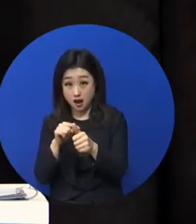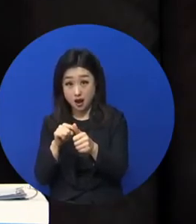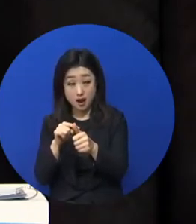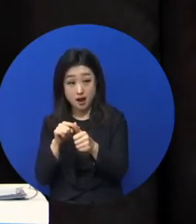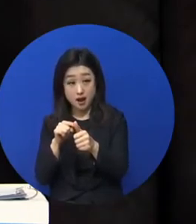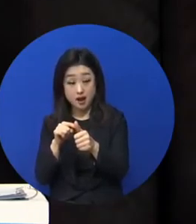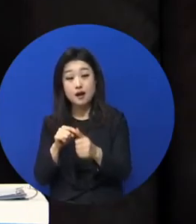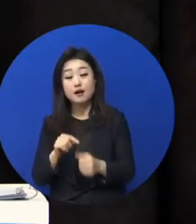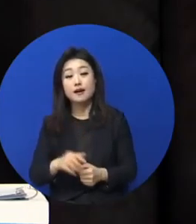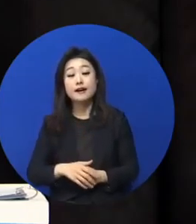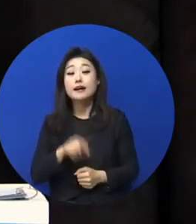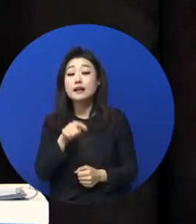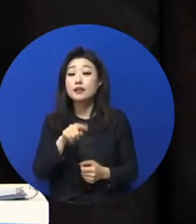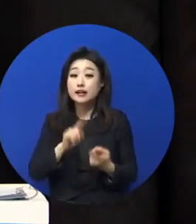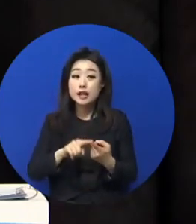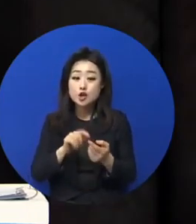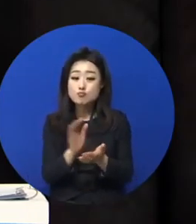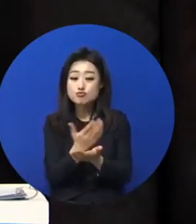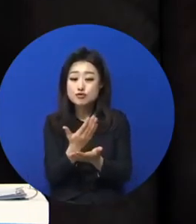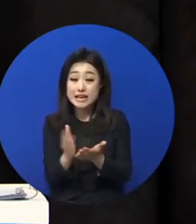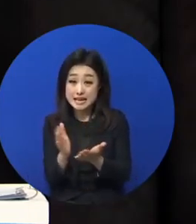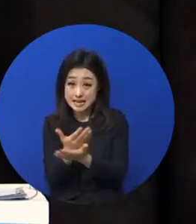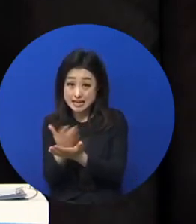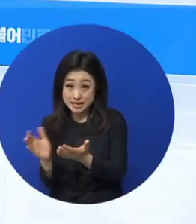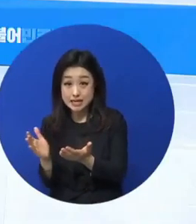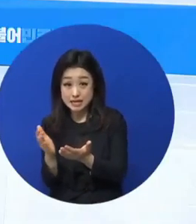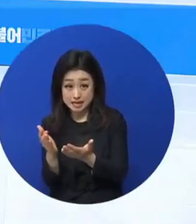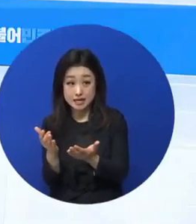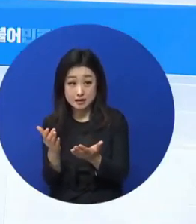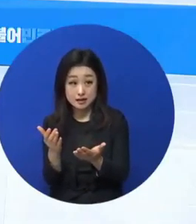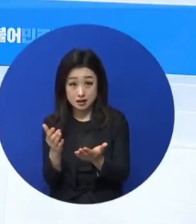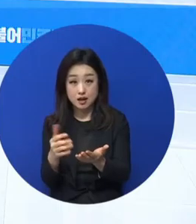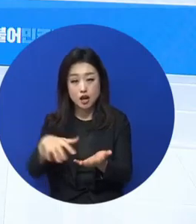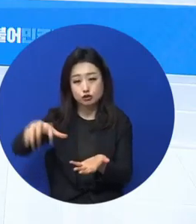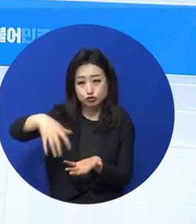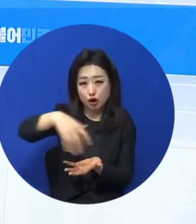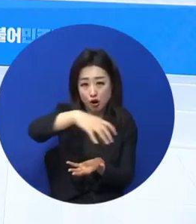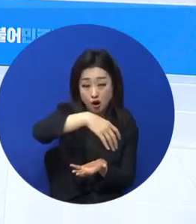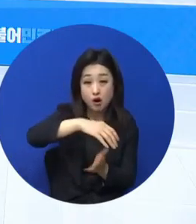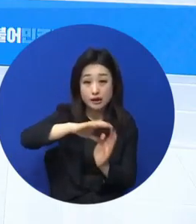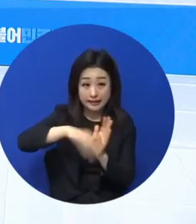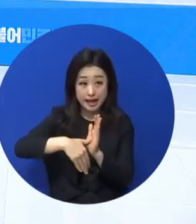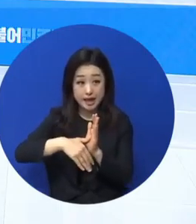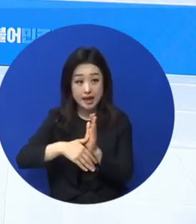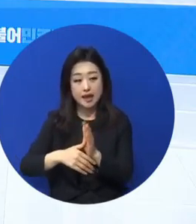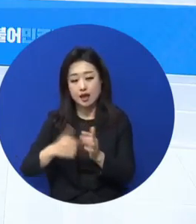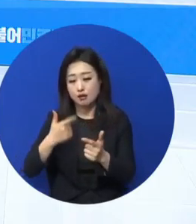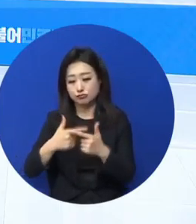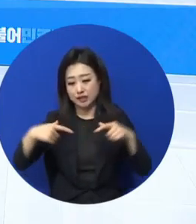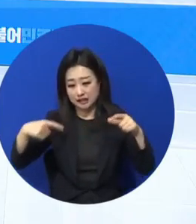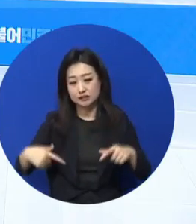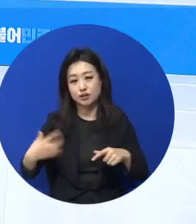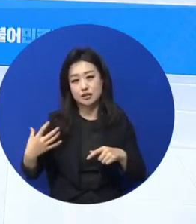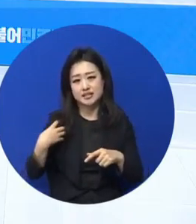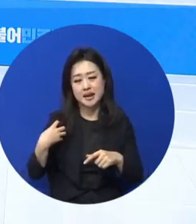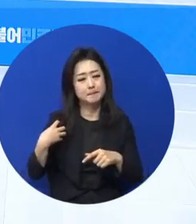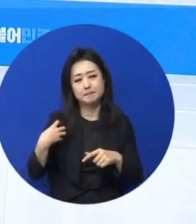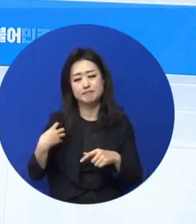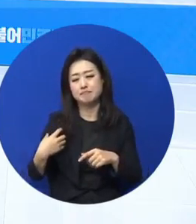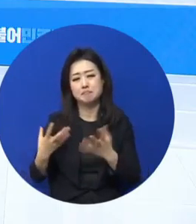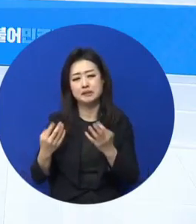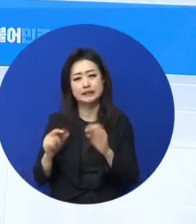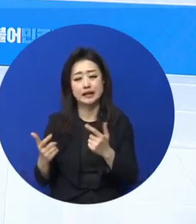됩니다. 재활용품 분리수거하는 지자체의 역할이 제대로 체계를 갖추지 못하고 있다는 생각이 듭니다.